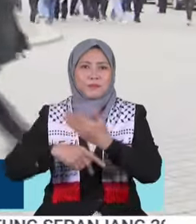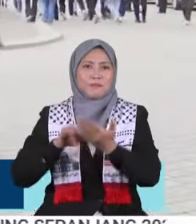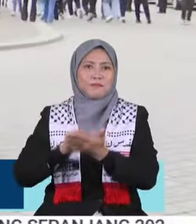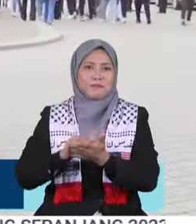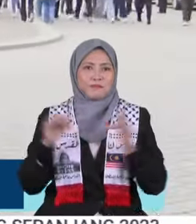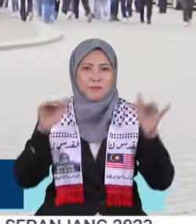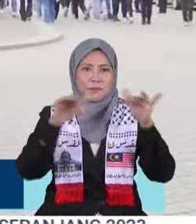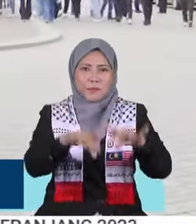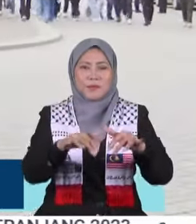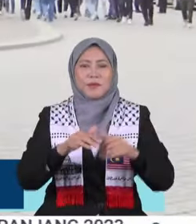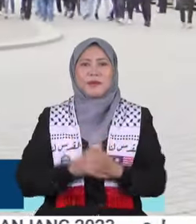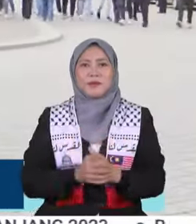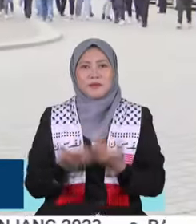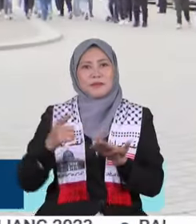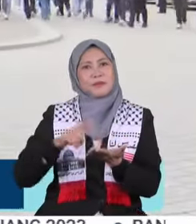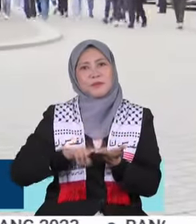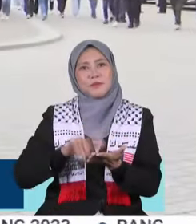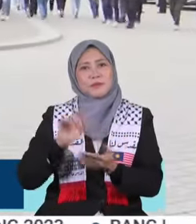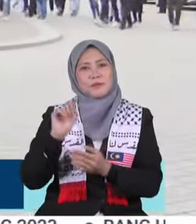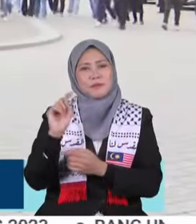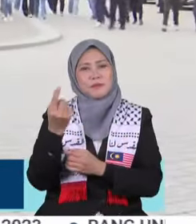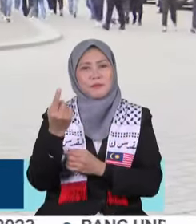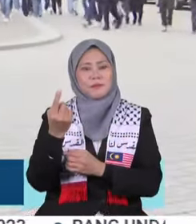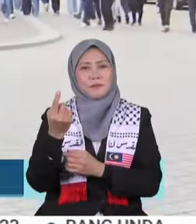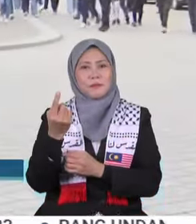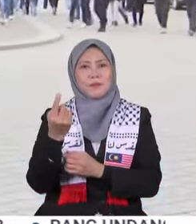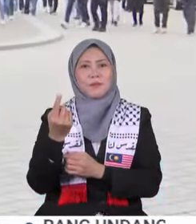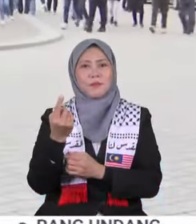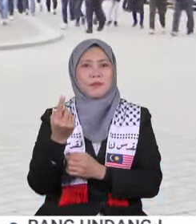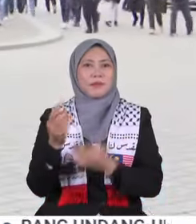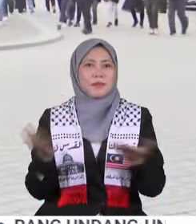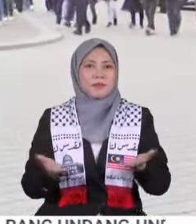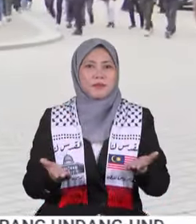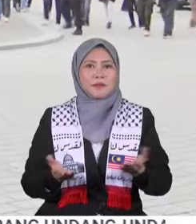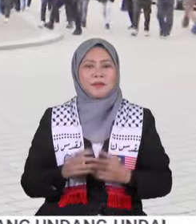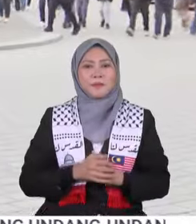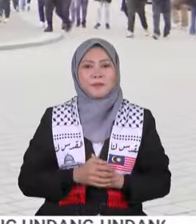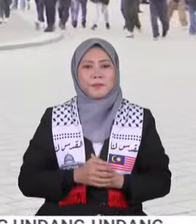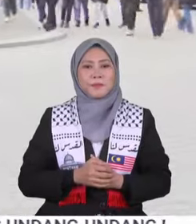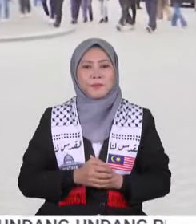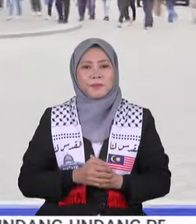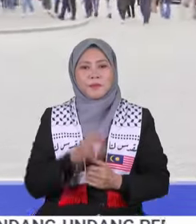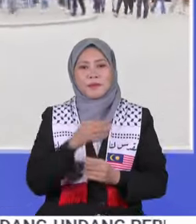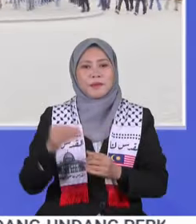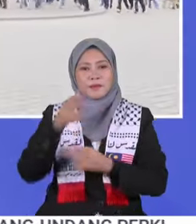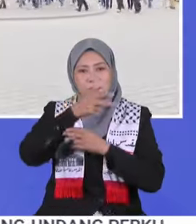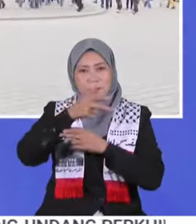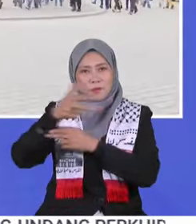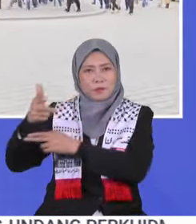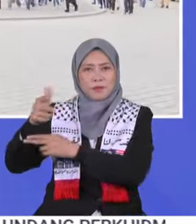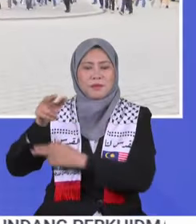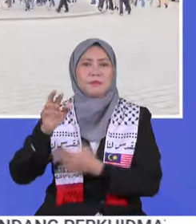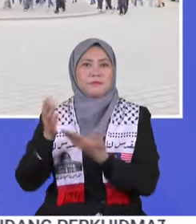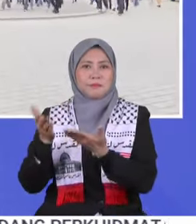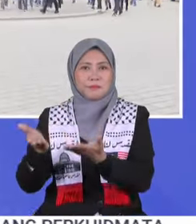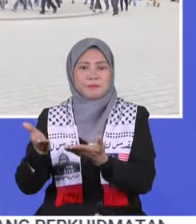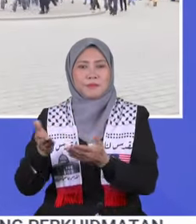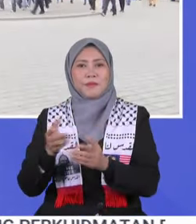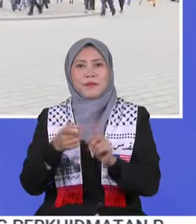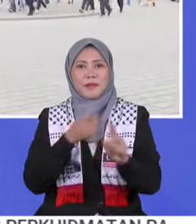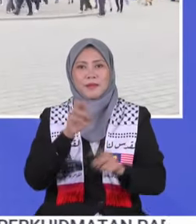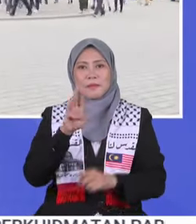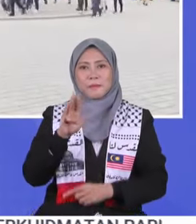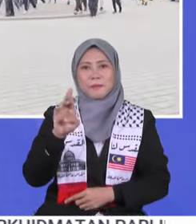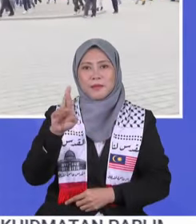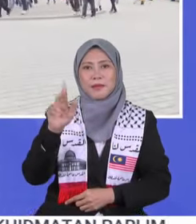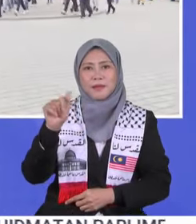tersebut. Setakat ini laporan yang dapat saya bawakan, saya Siti Salwa Yusof dan juru kamera Rothman Abdul Ghaffar dari